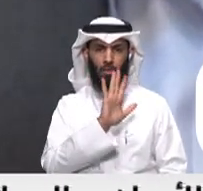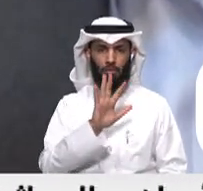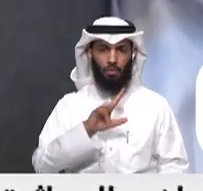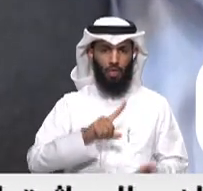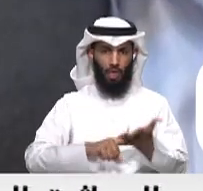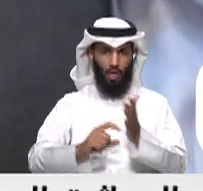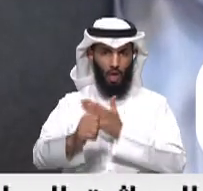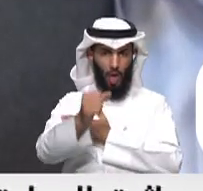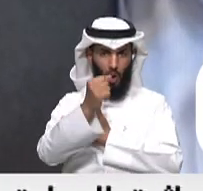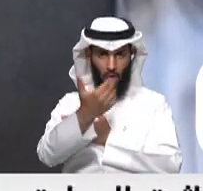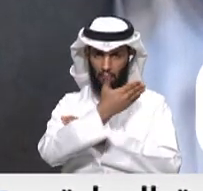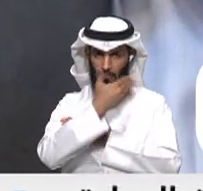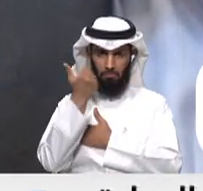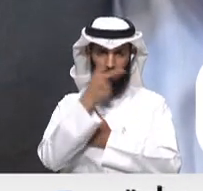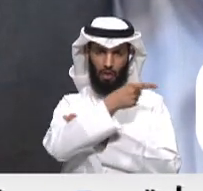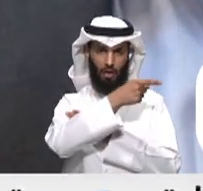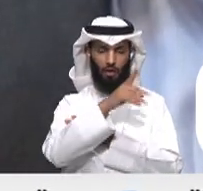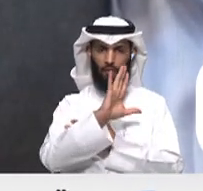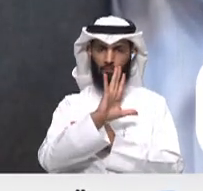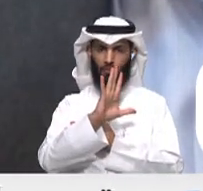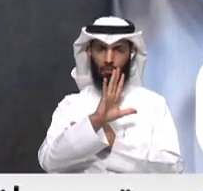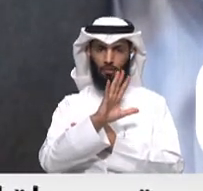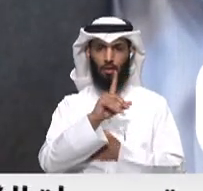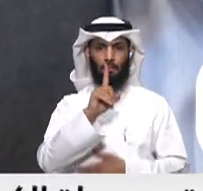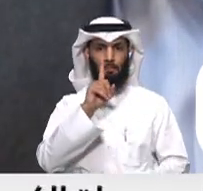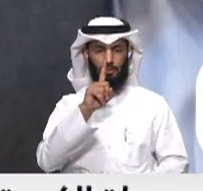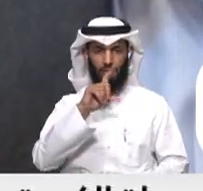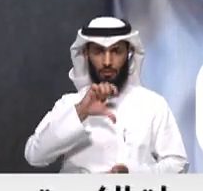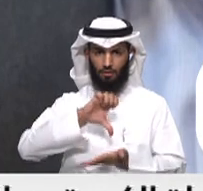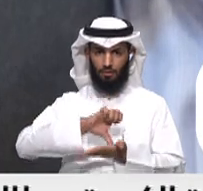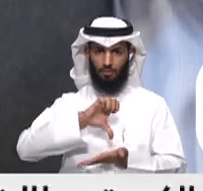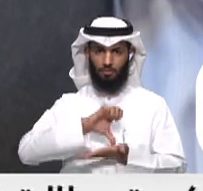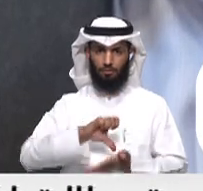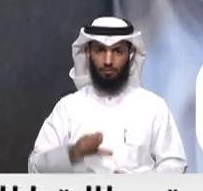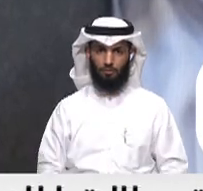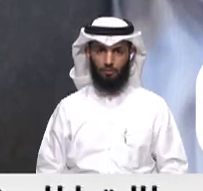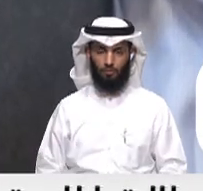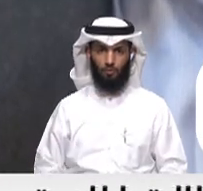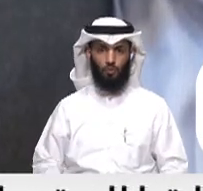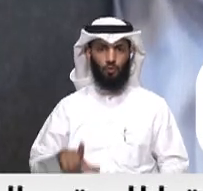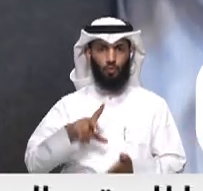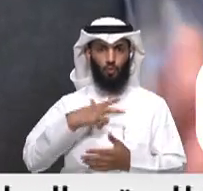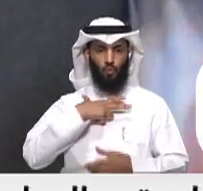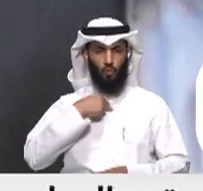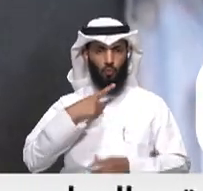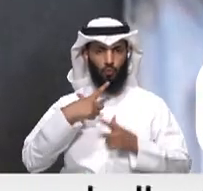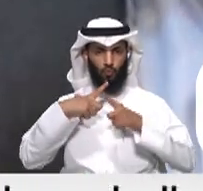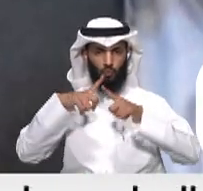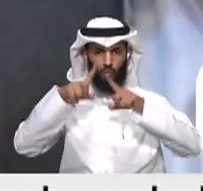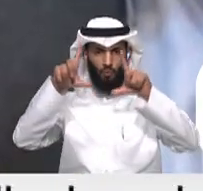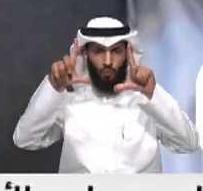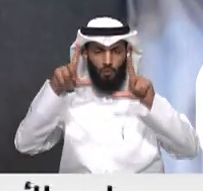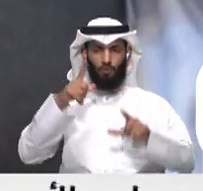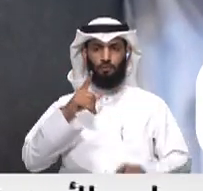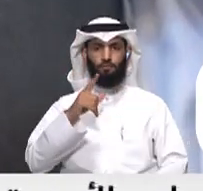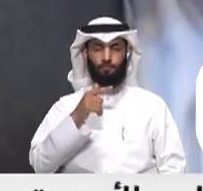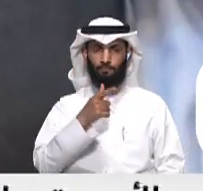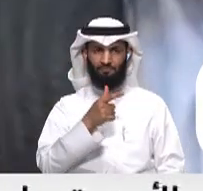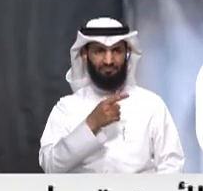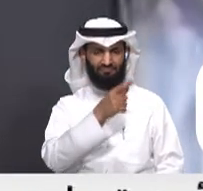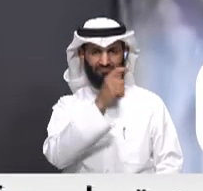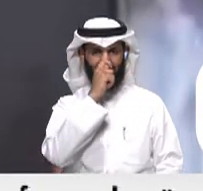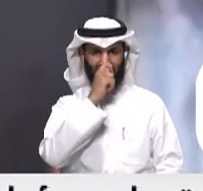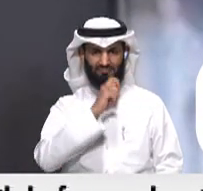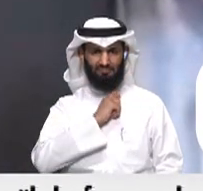محرزا لكنه باهت، لكن المصادر الإيرانية قالت بالرغم من كل ذلك أن إيران سوف ترد على